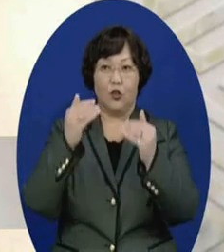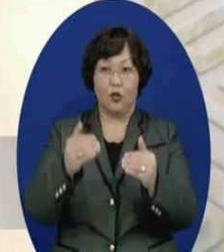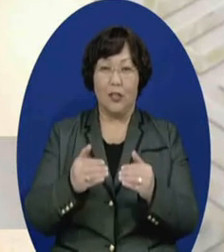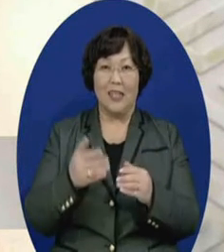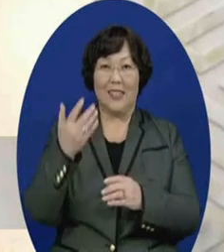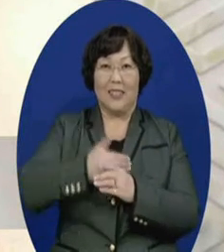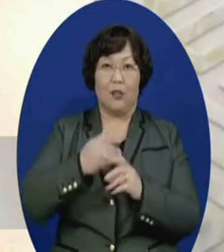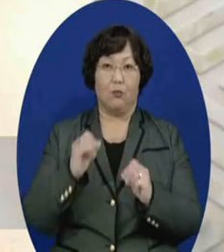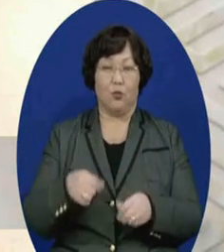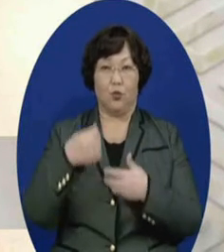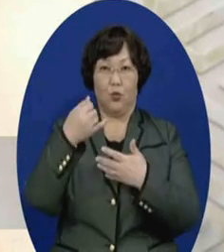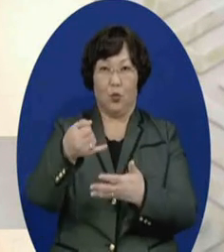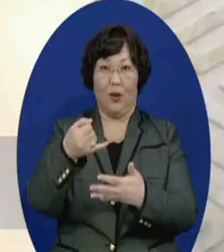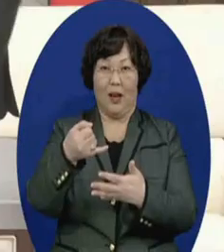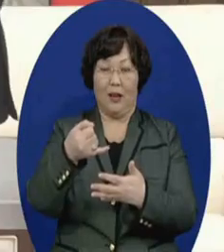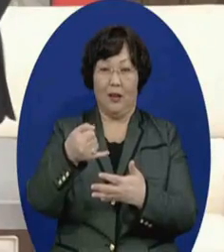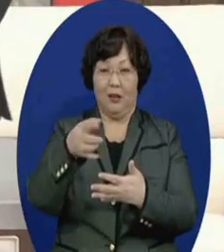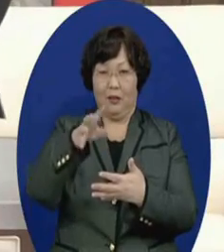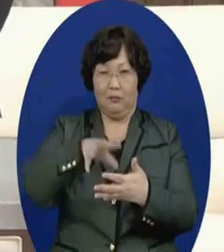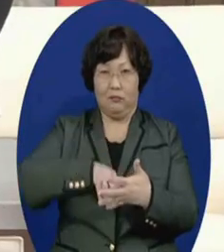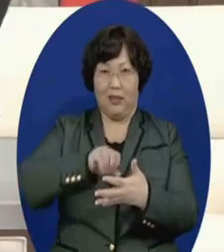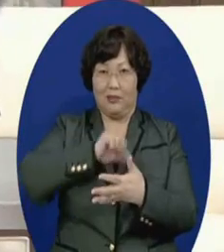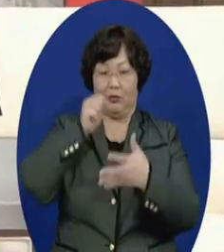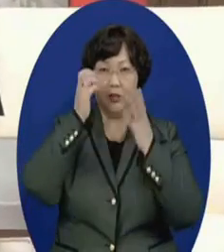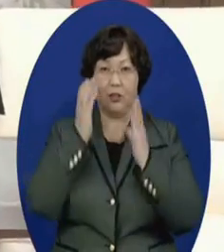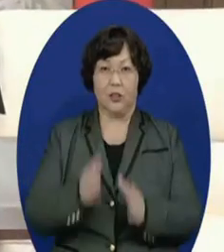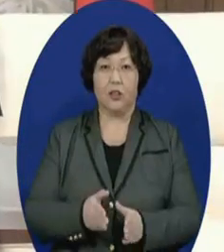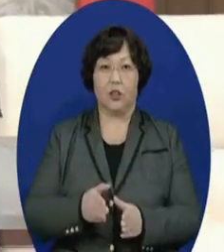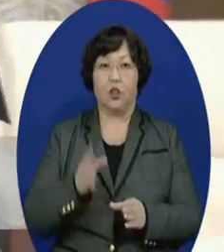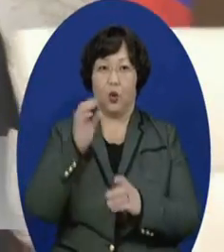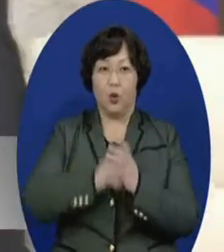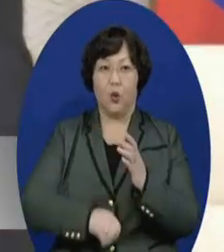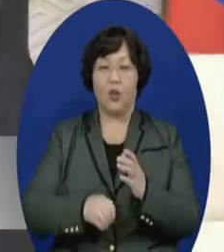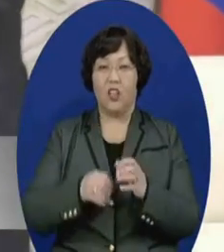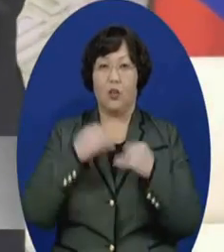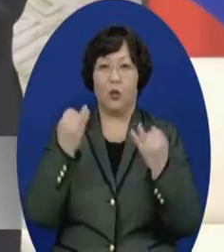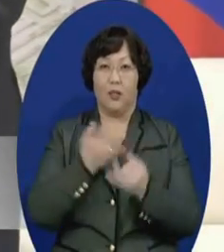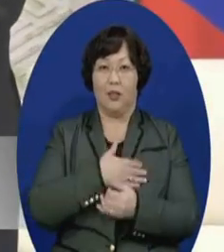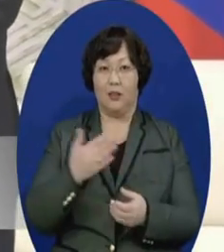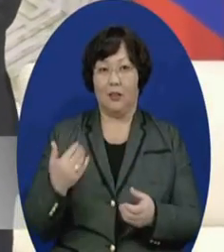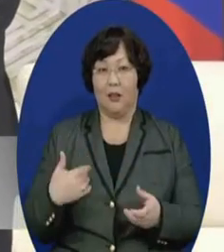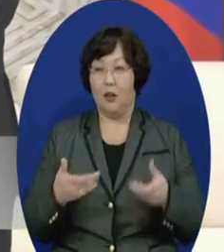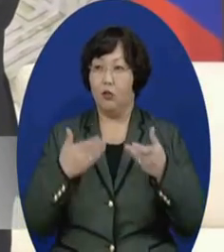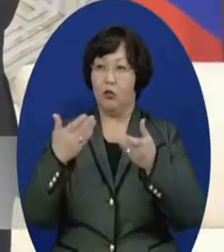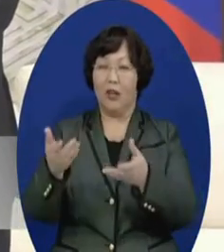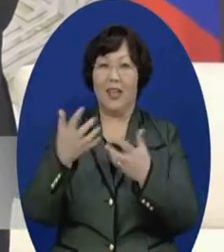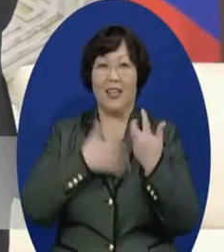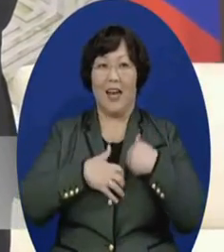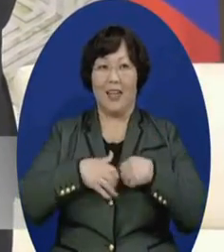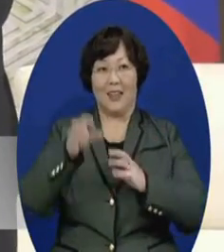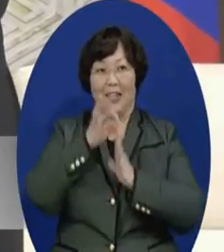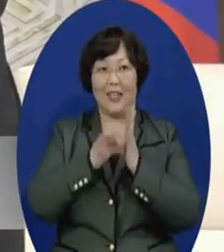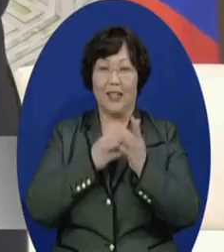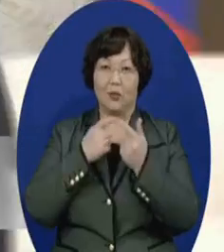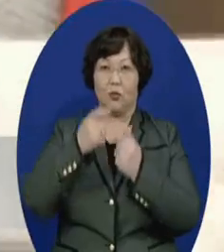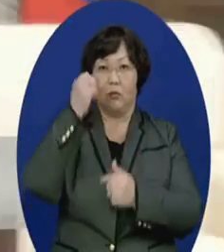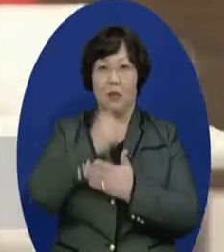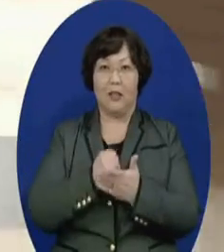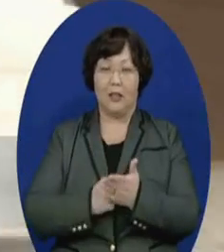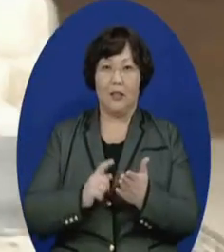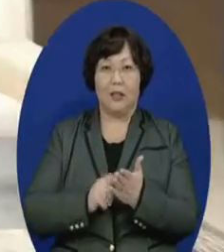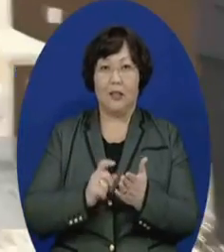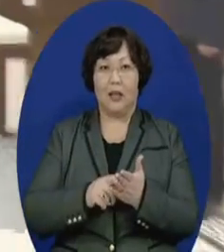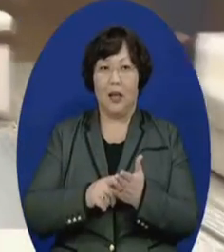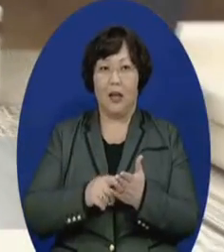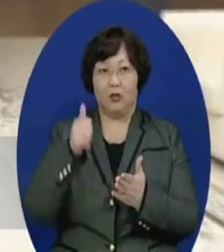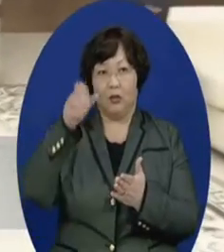болж байгаа үндсэн 6 хязгаарлагч хүчин зүйлсийг шийдвэрлэхэр тусгсан. Тогтоолын төслийг улсын хурлын чуулганаар яаралтай горьмоор хэлэлцүүлэн баталж өгөхийг улсын